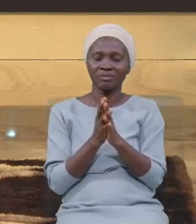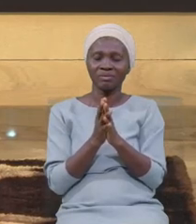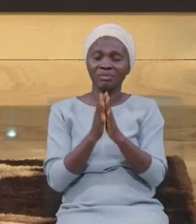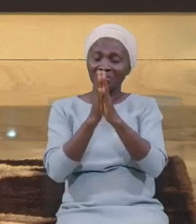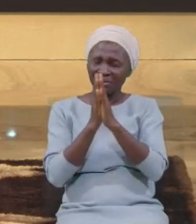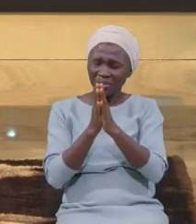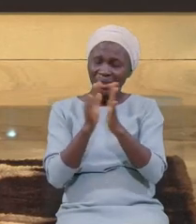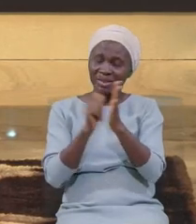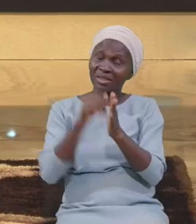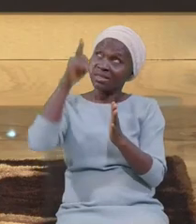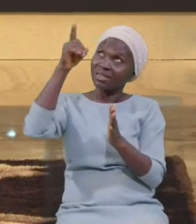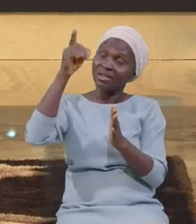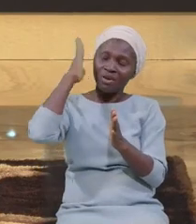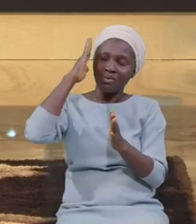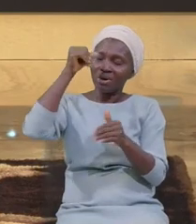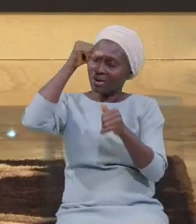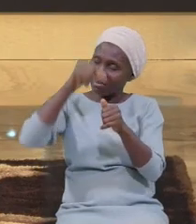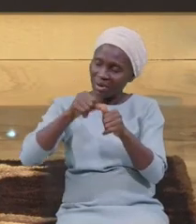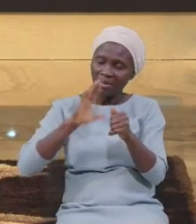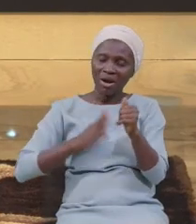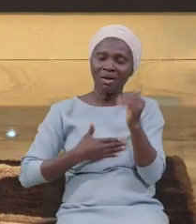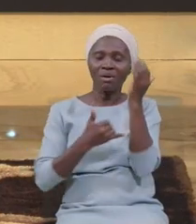Qu'ils se souviennent de notre pays.